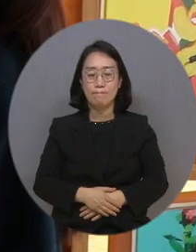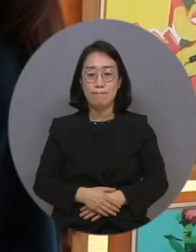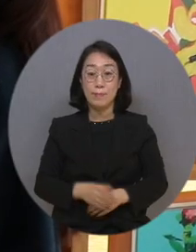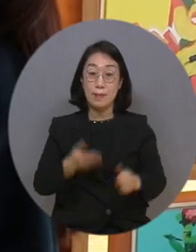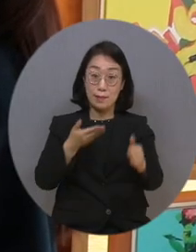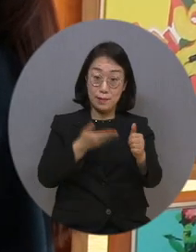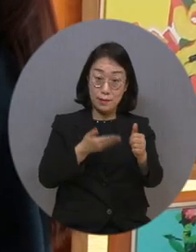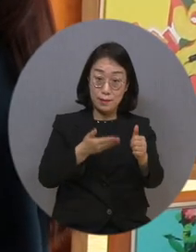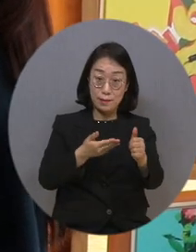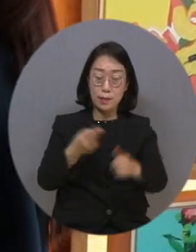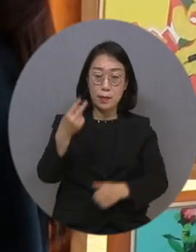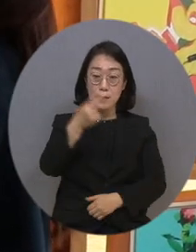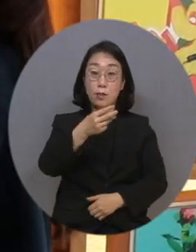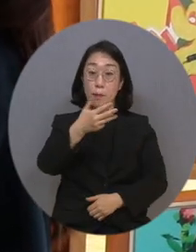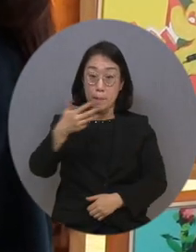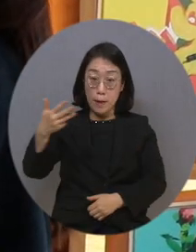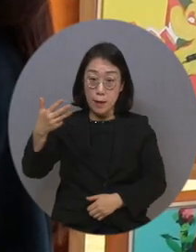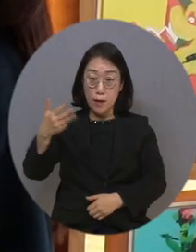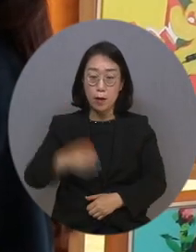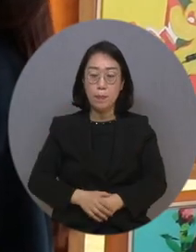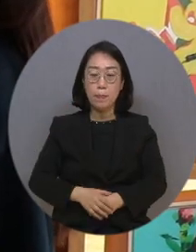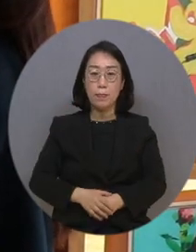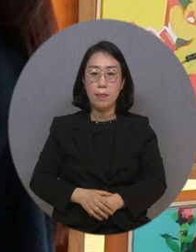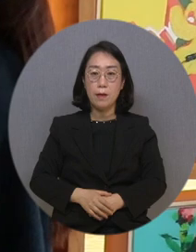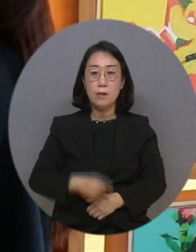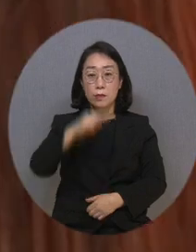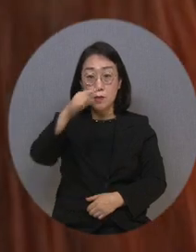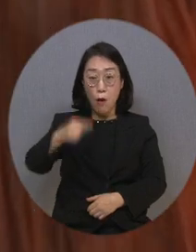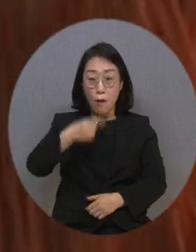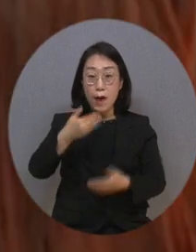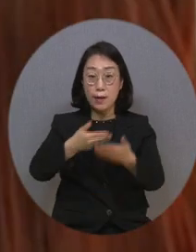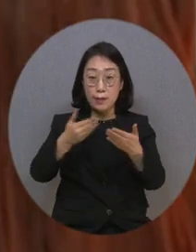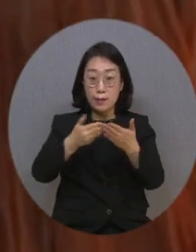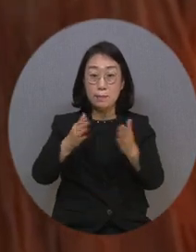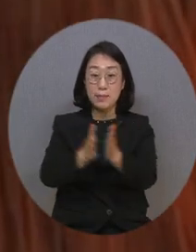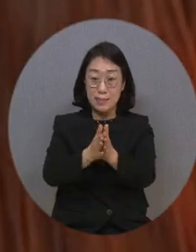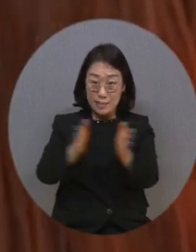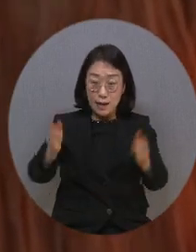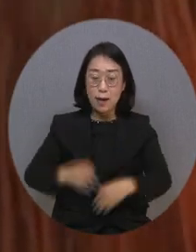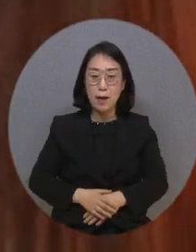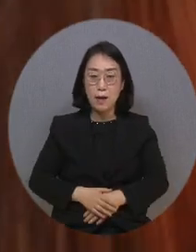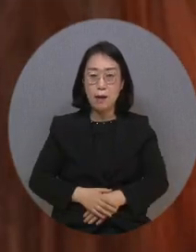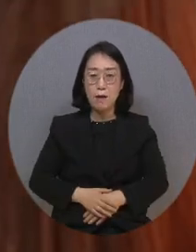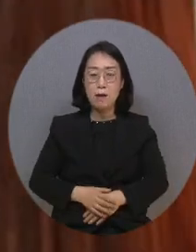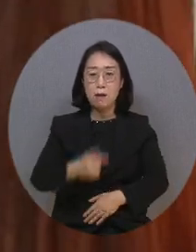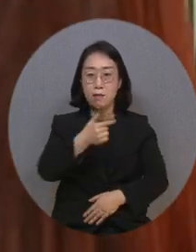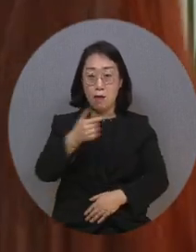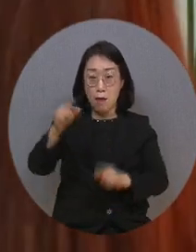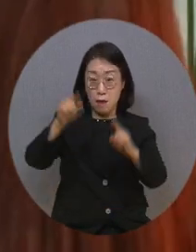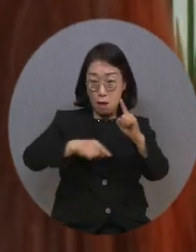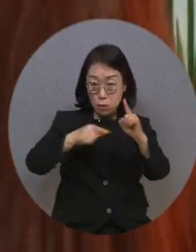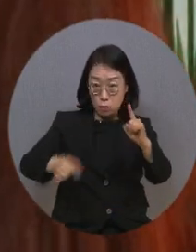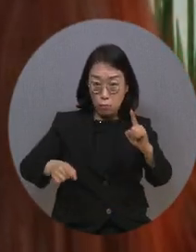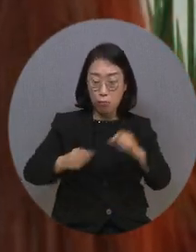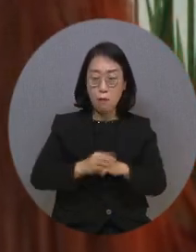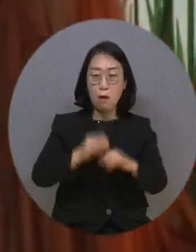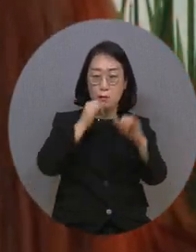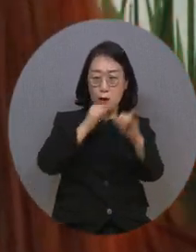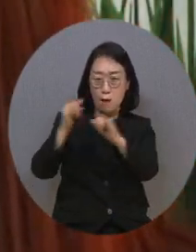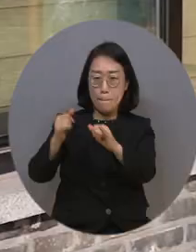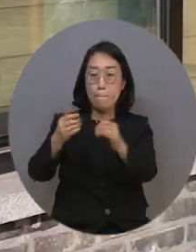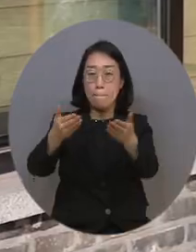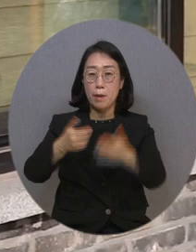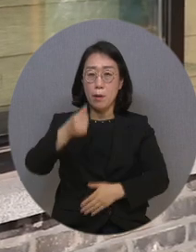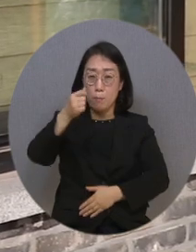부자 작가는 2008년에 서영아의 입문하여 전남미술대전과 순천미술대전에 수상한 바